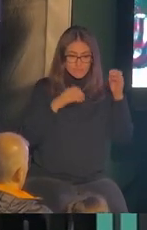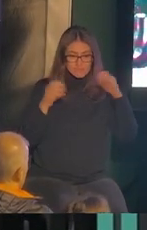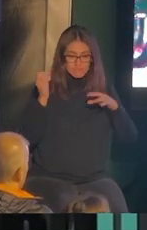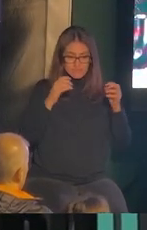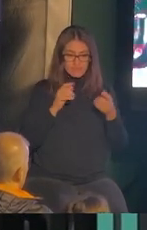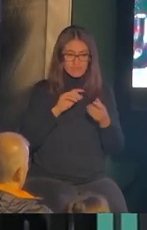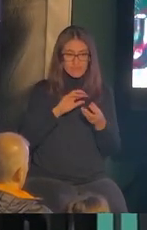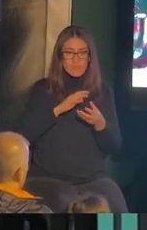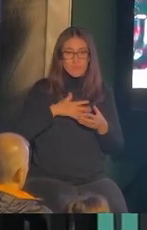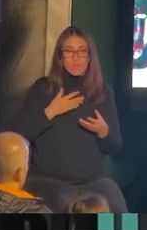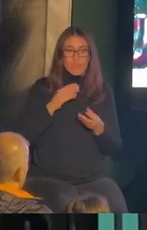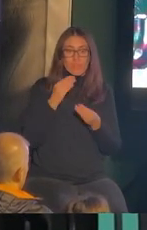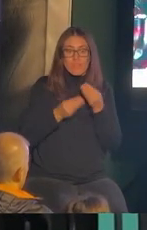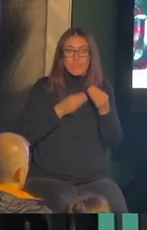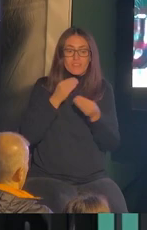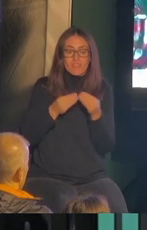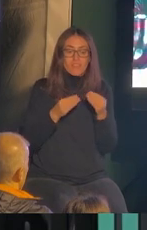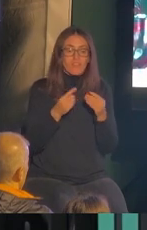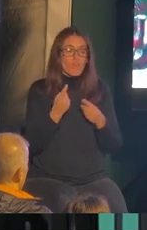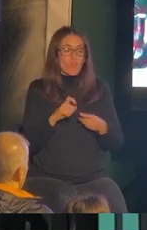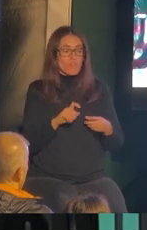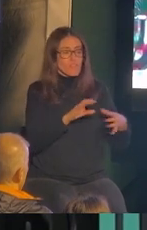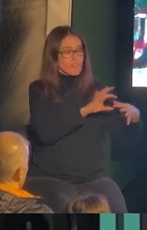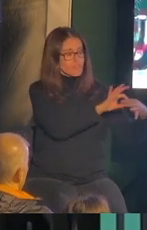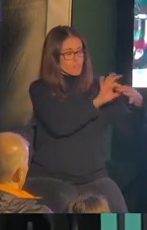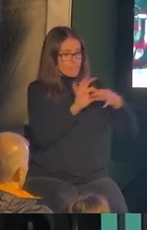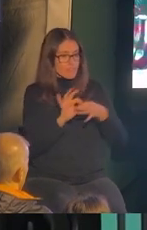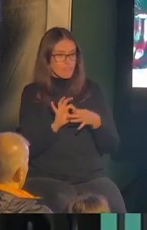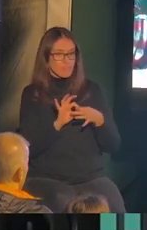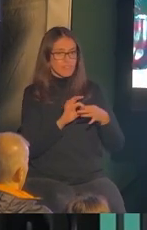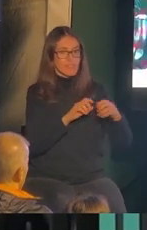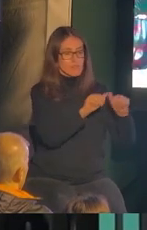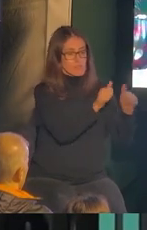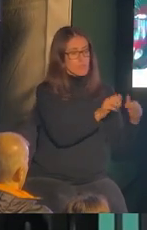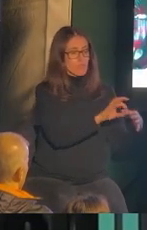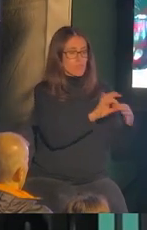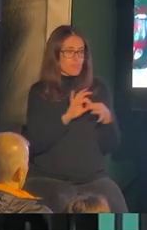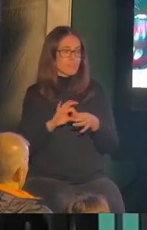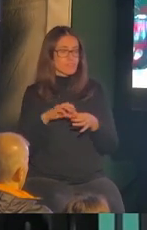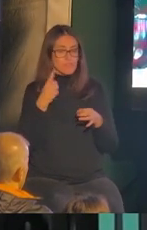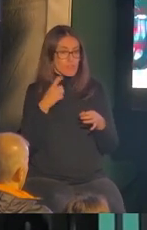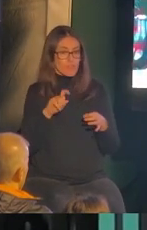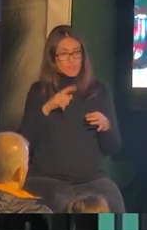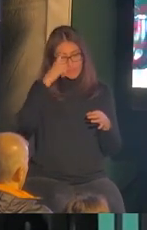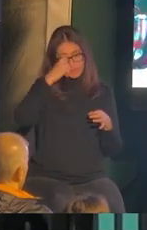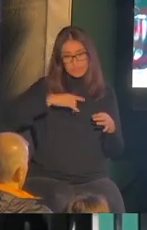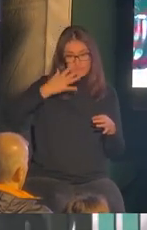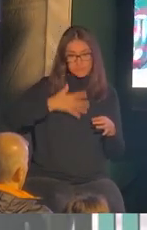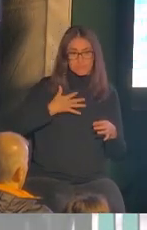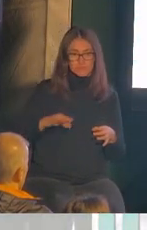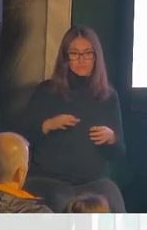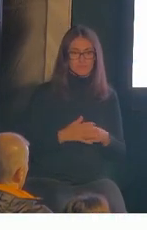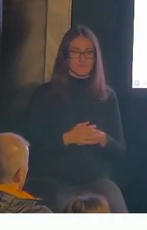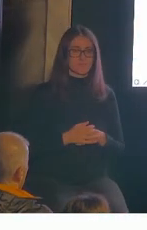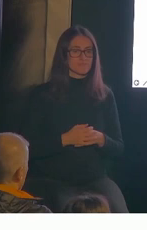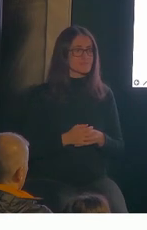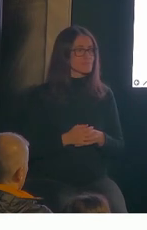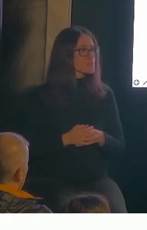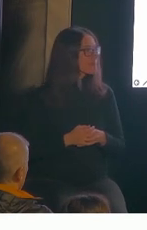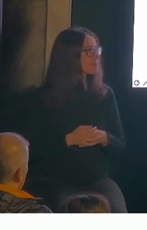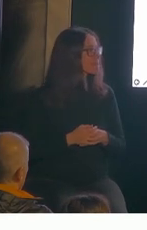tenir un moll específic per cada cosa que volem fer. I bueno, a banda d'això,